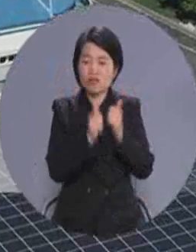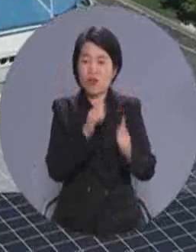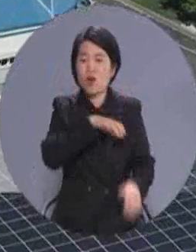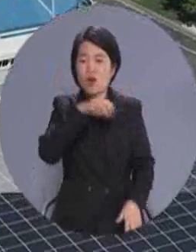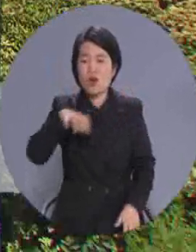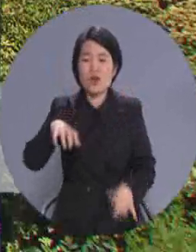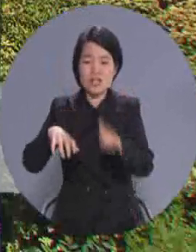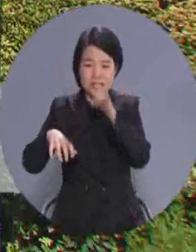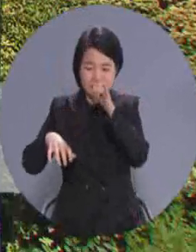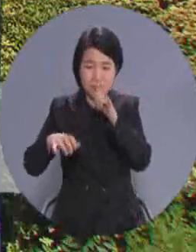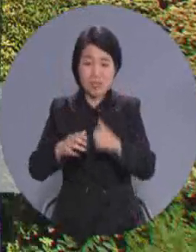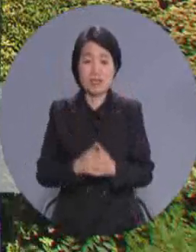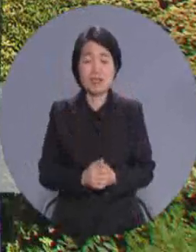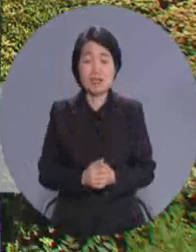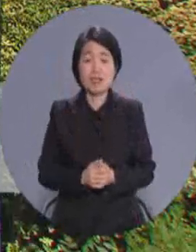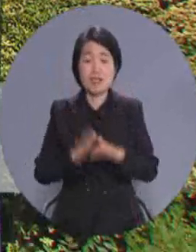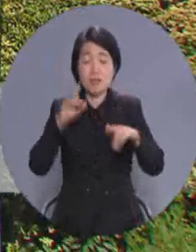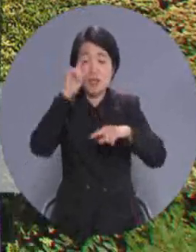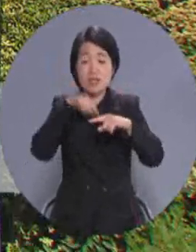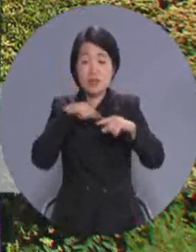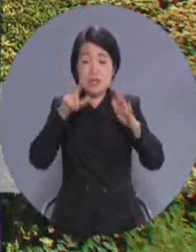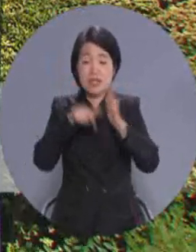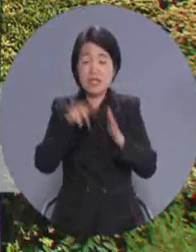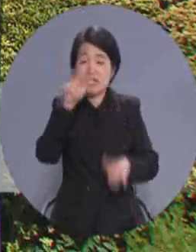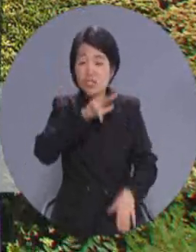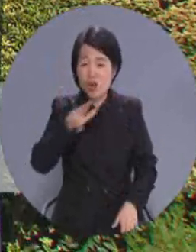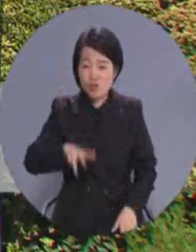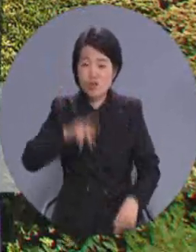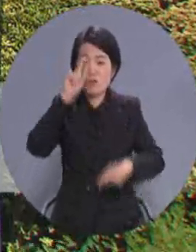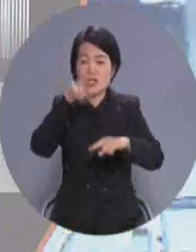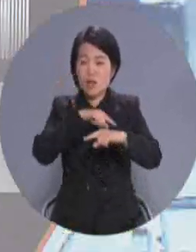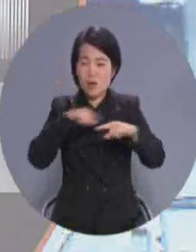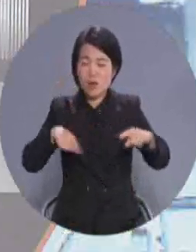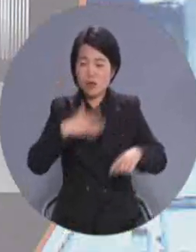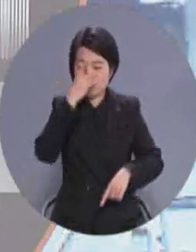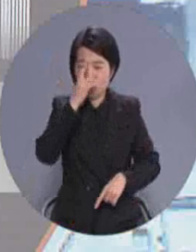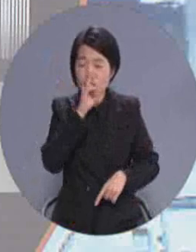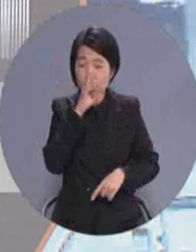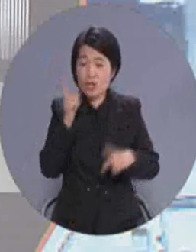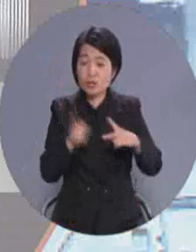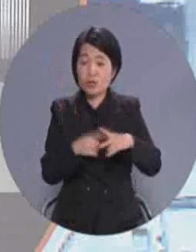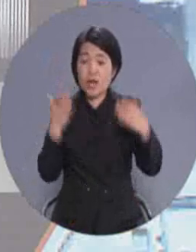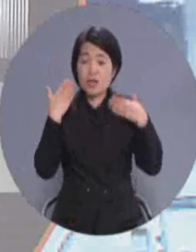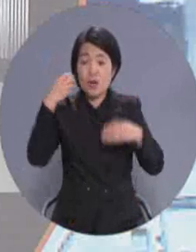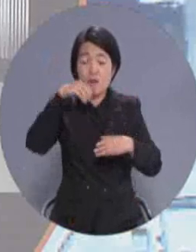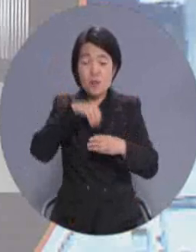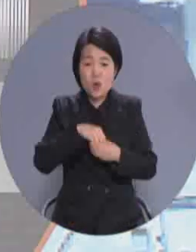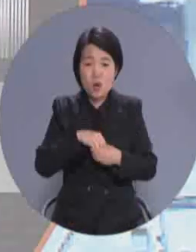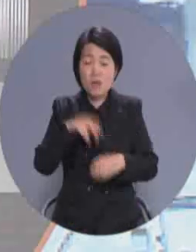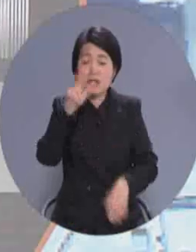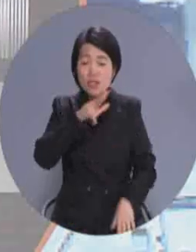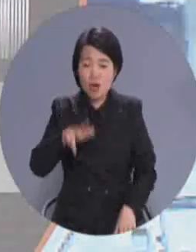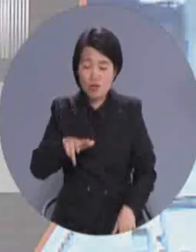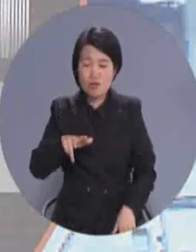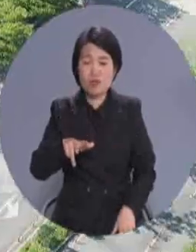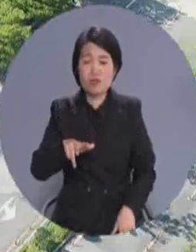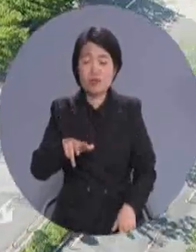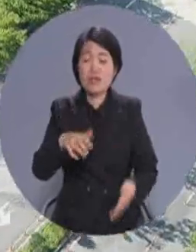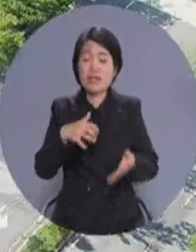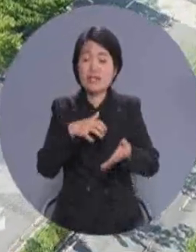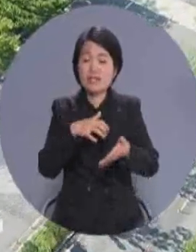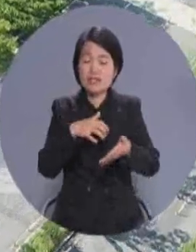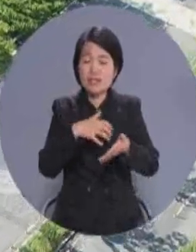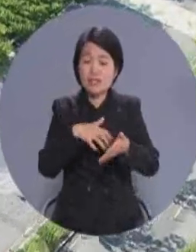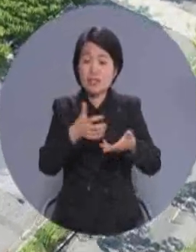열립니다. 이번 대회는 전국 단위 대회로 순천중앙초등학교를 포함한 전국 명문팀